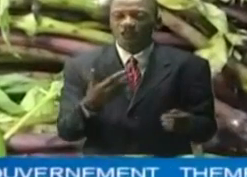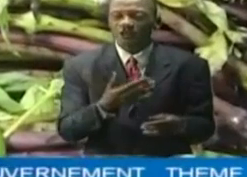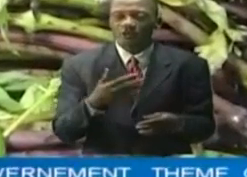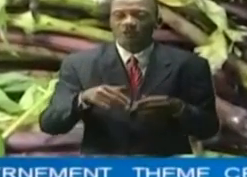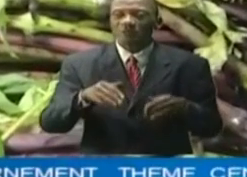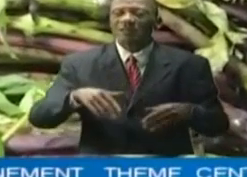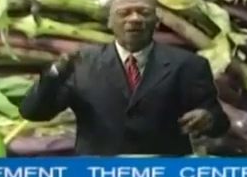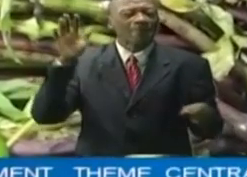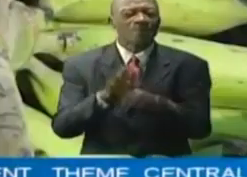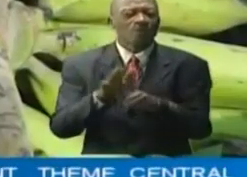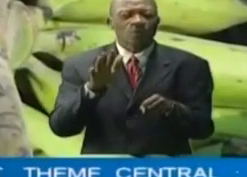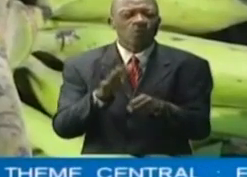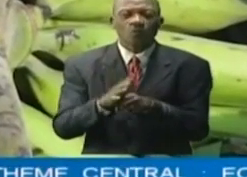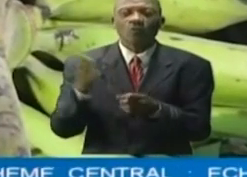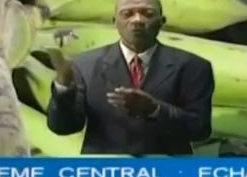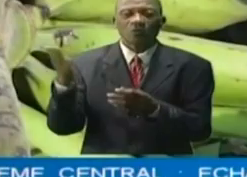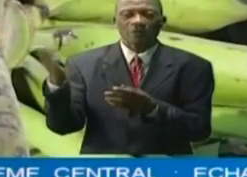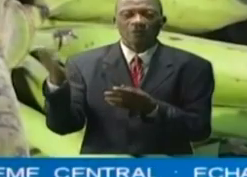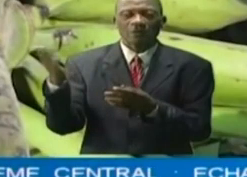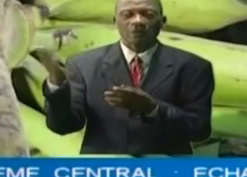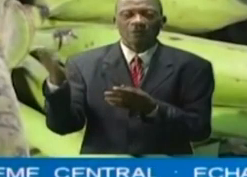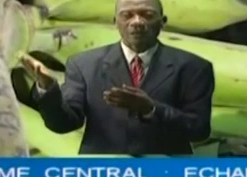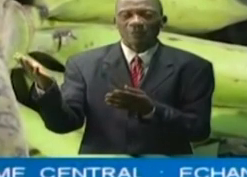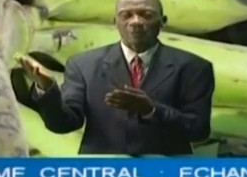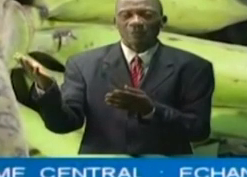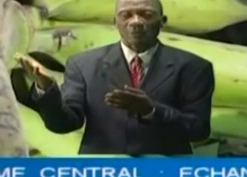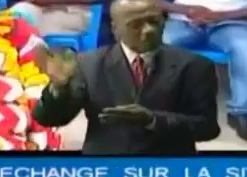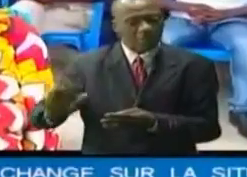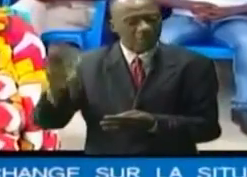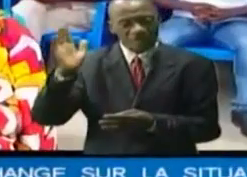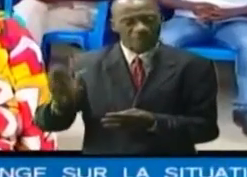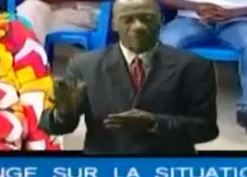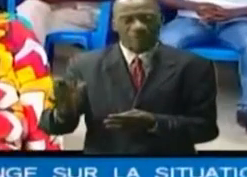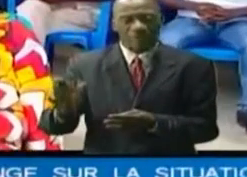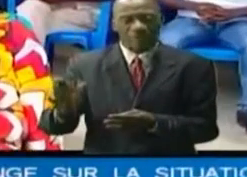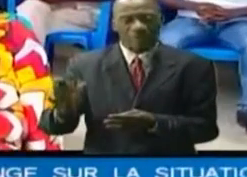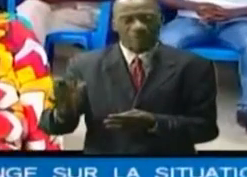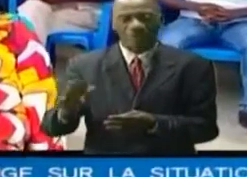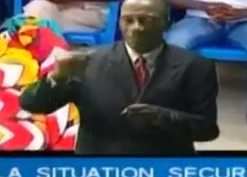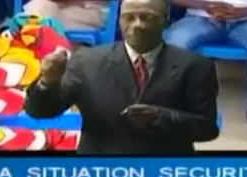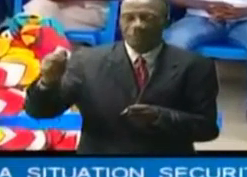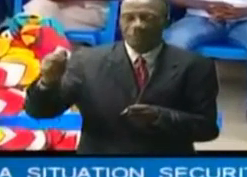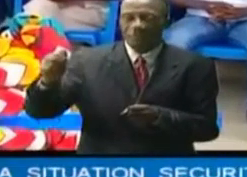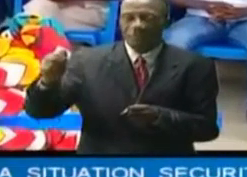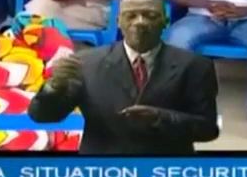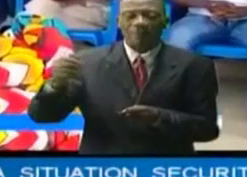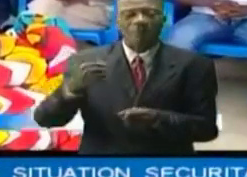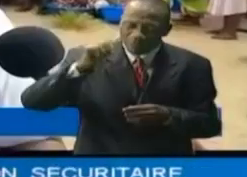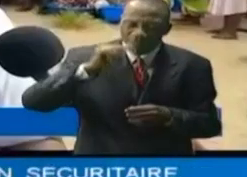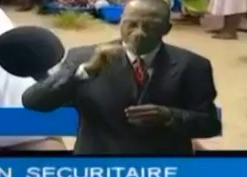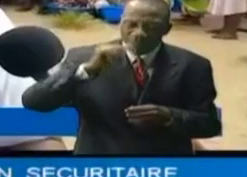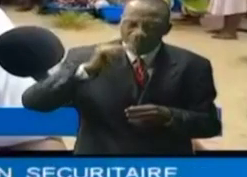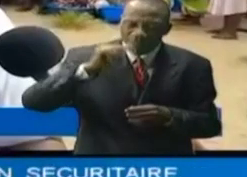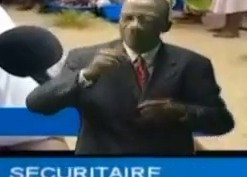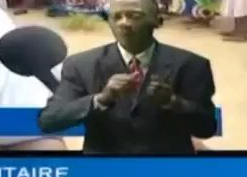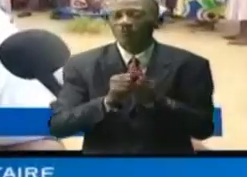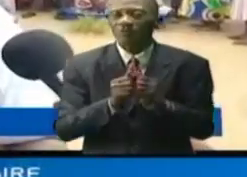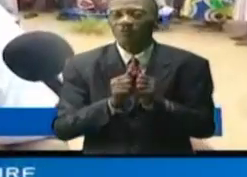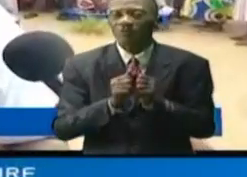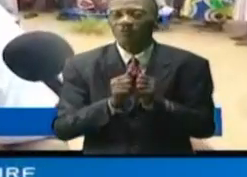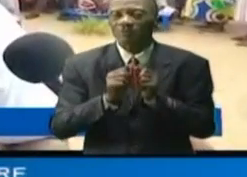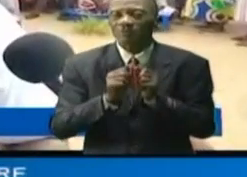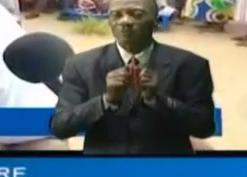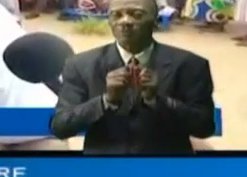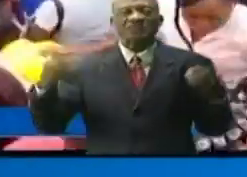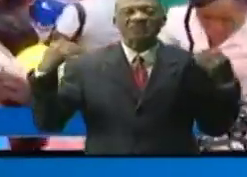autant recourir aux exportations, a déclaré la sœur Kinzongo. L'administrateur du territoire a par ailleurs remercié le chef de l'État